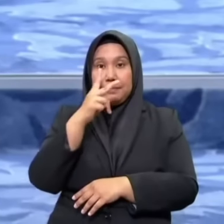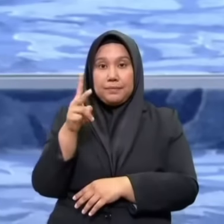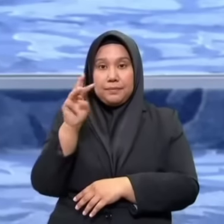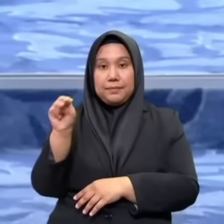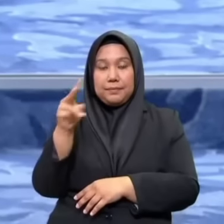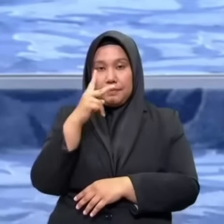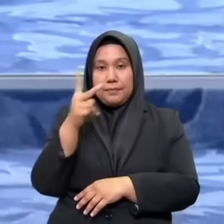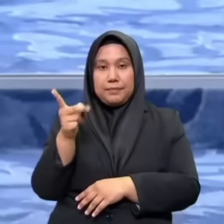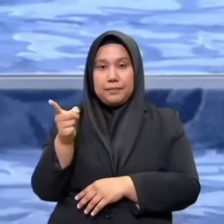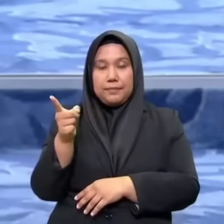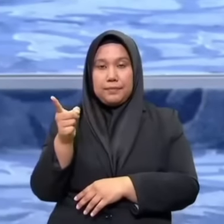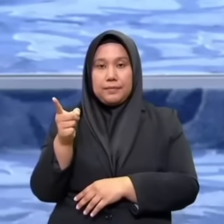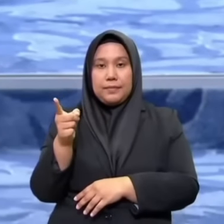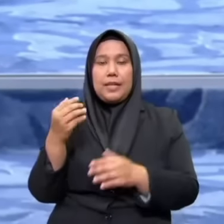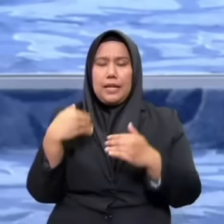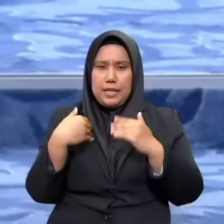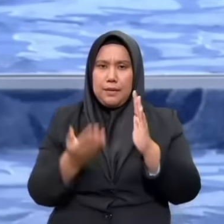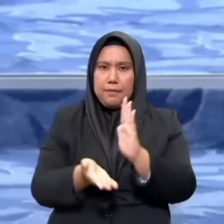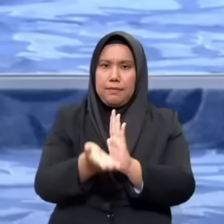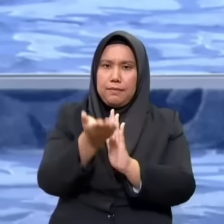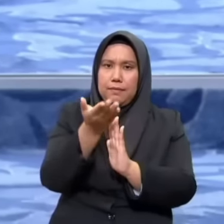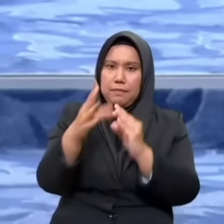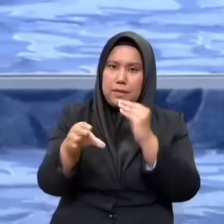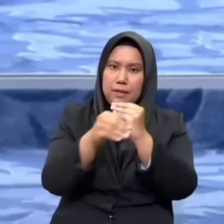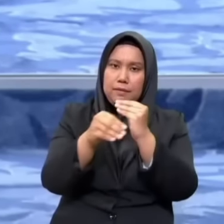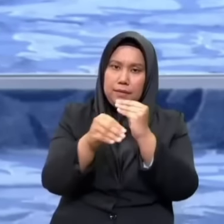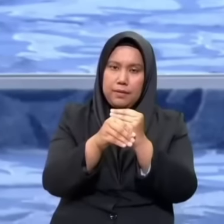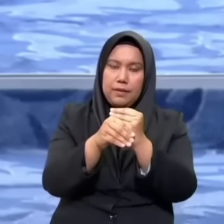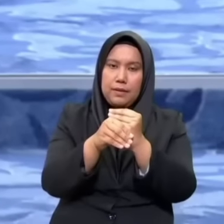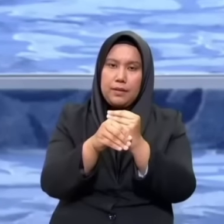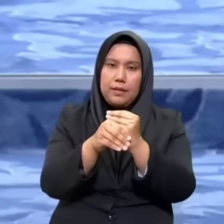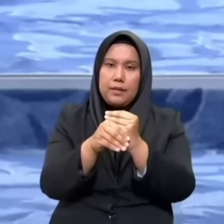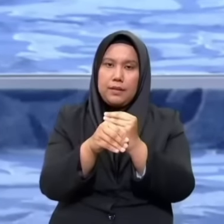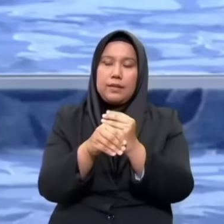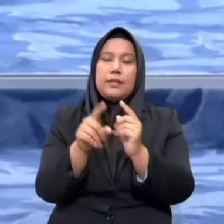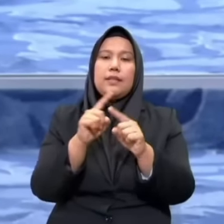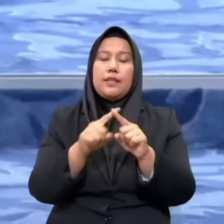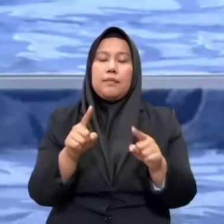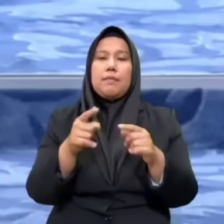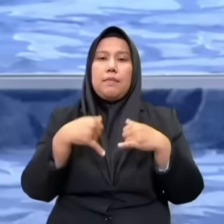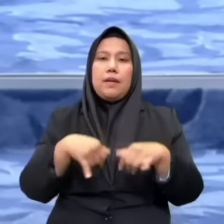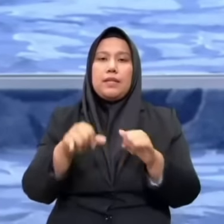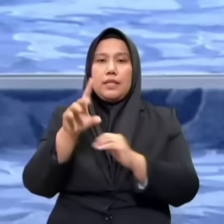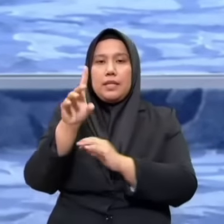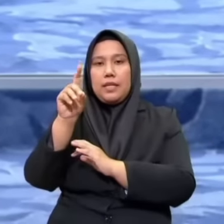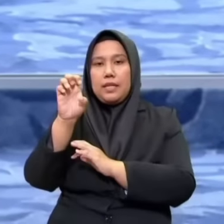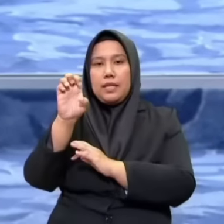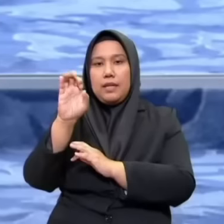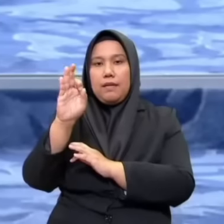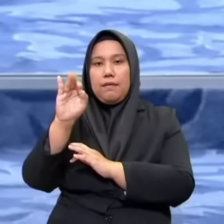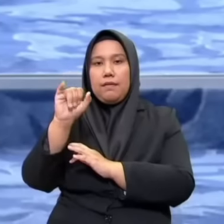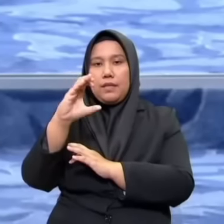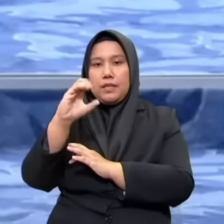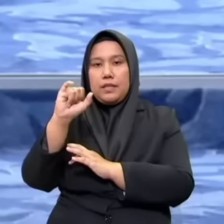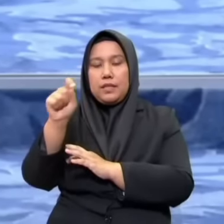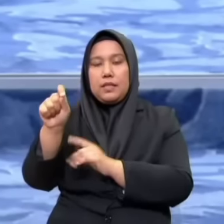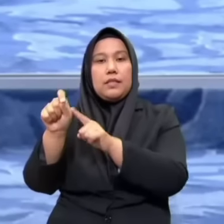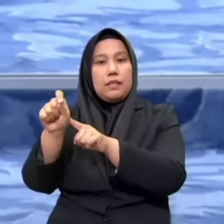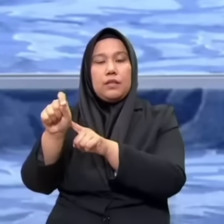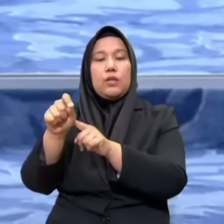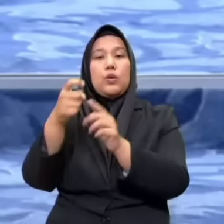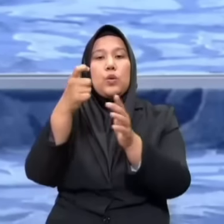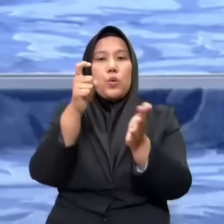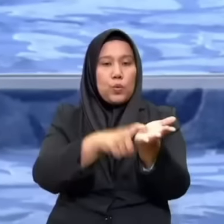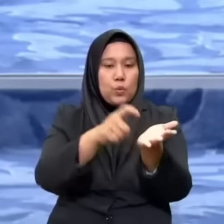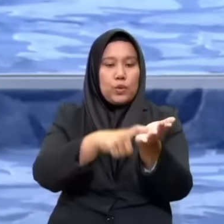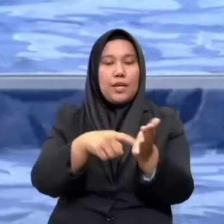ada peningkatan walaupun masih defisit. Ya, kita masih kurangkan defisit, hutang kita kurangkan, tetapi kita masih